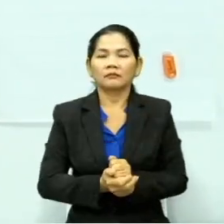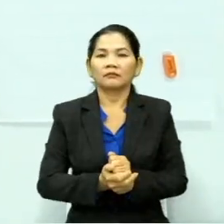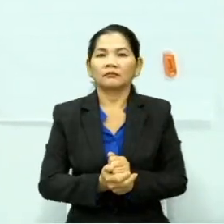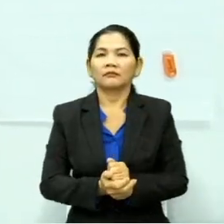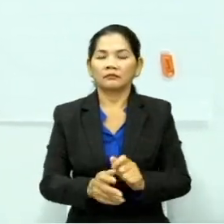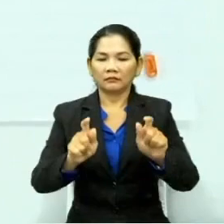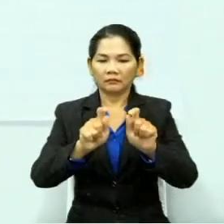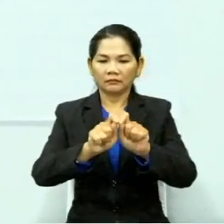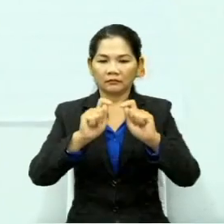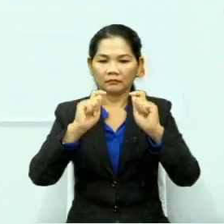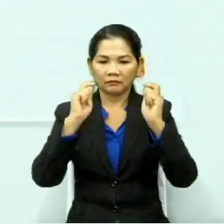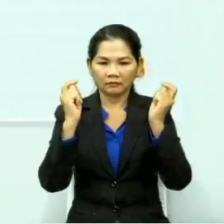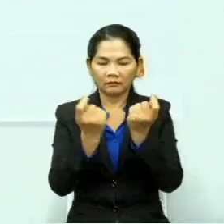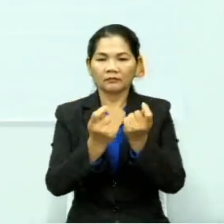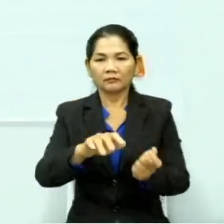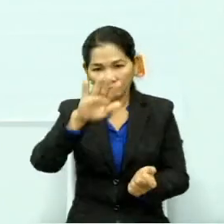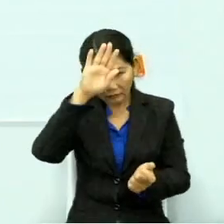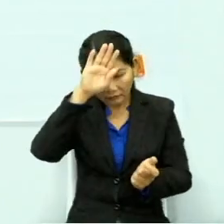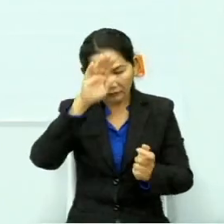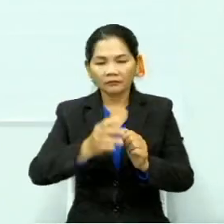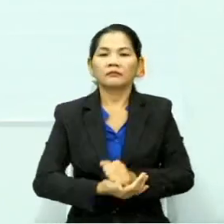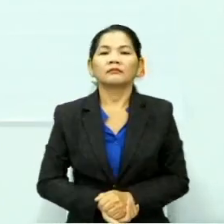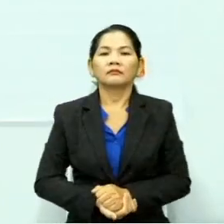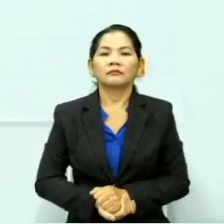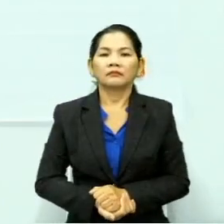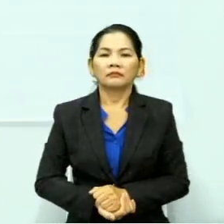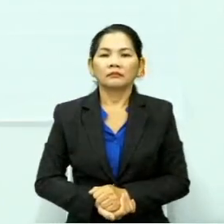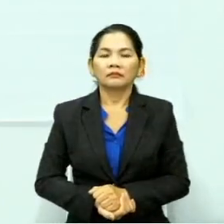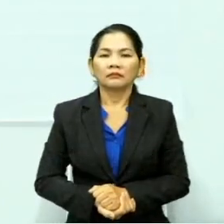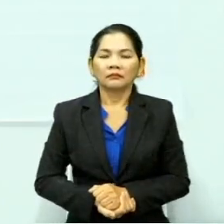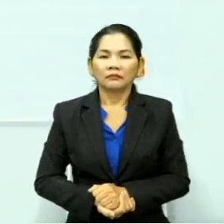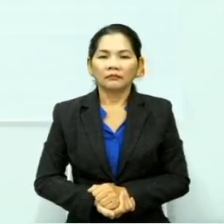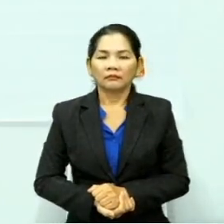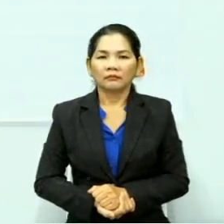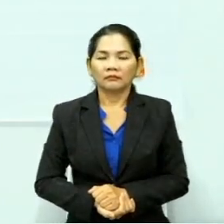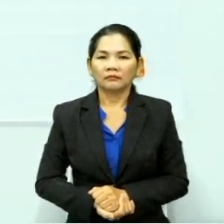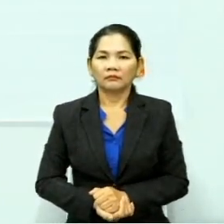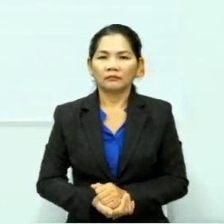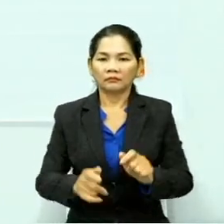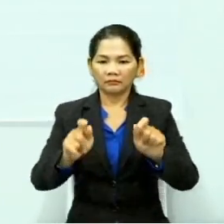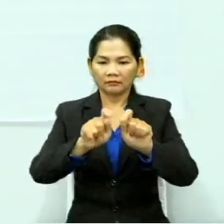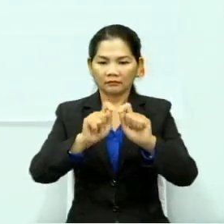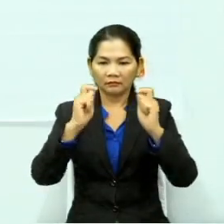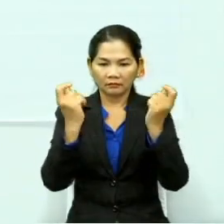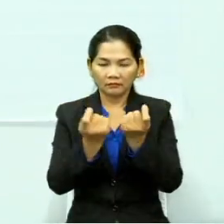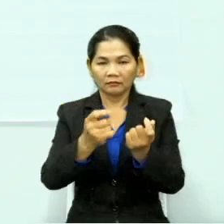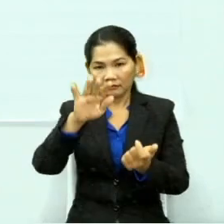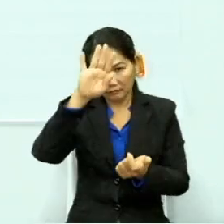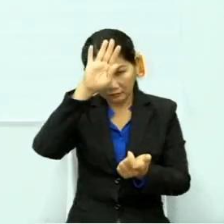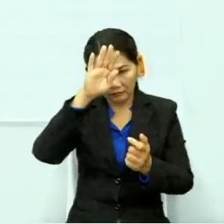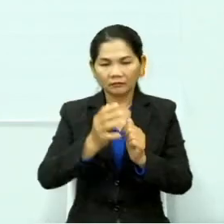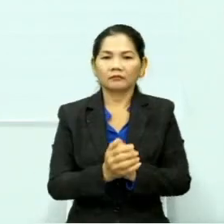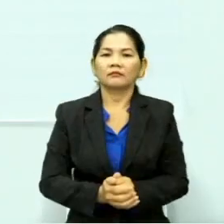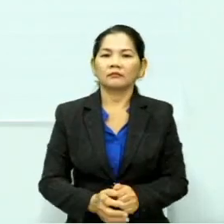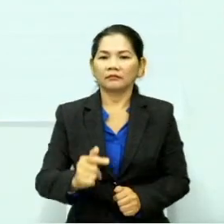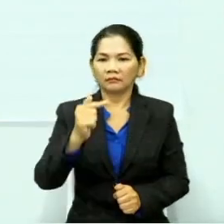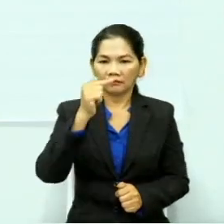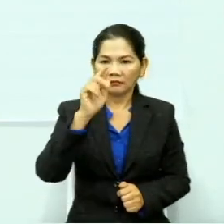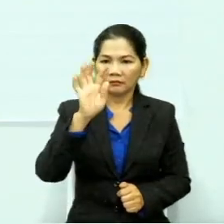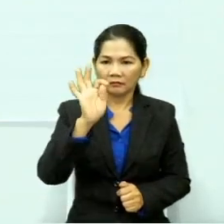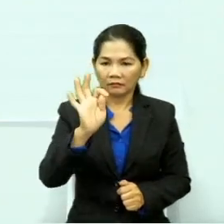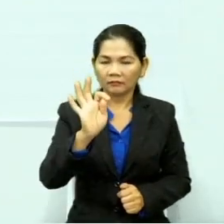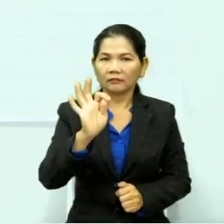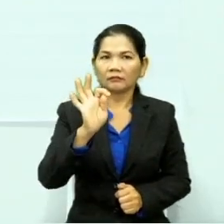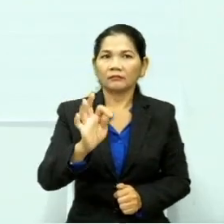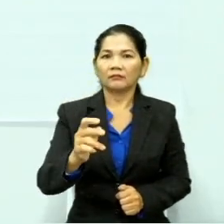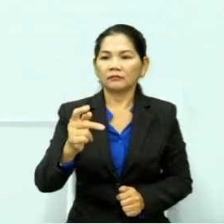mình này tha bịa để pra châm búa sạch cứ rìa chất vùng lên con á chà vùng chà vô nâng ngô bằng tạ thân